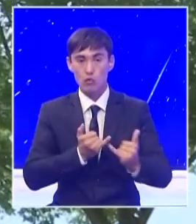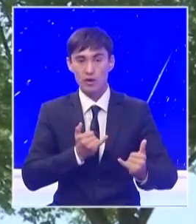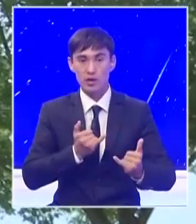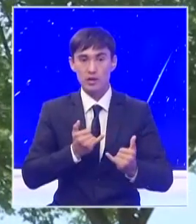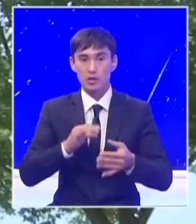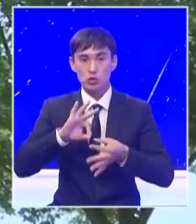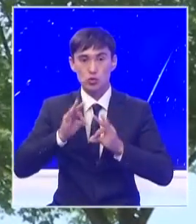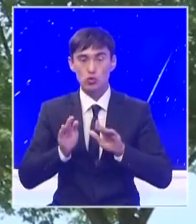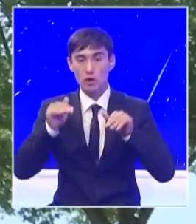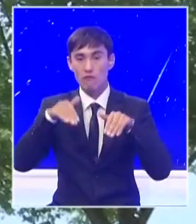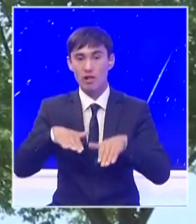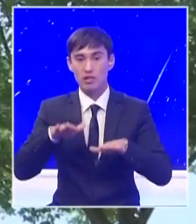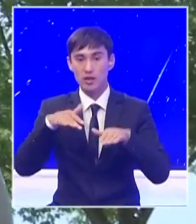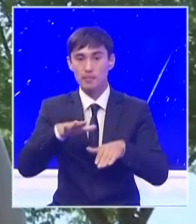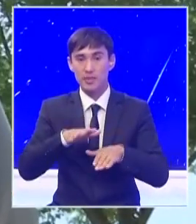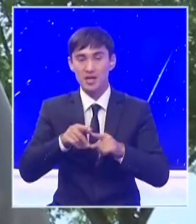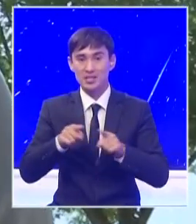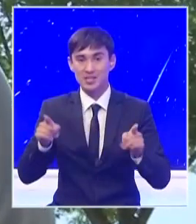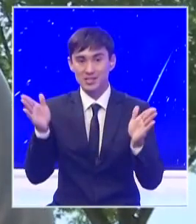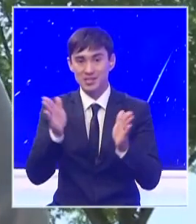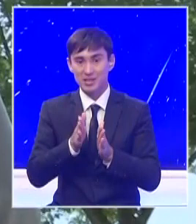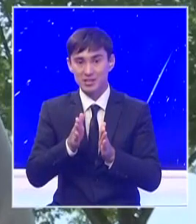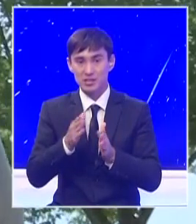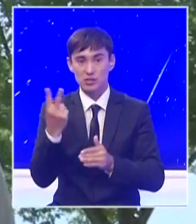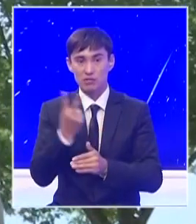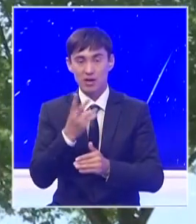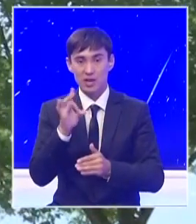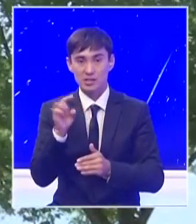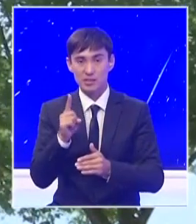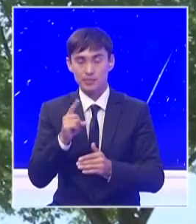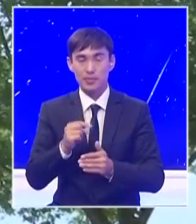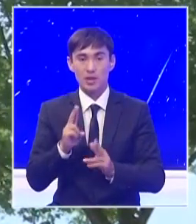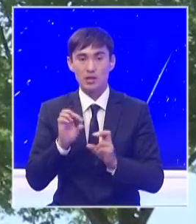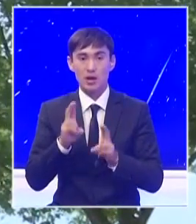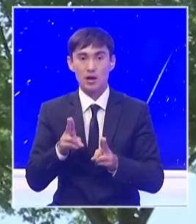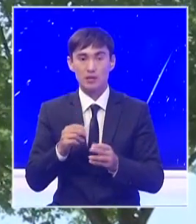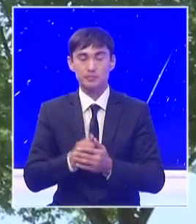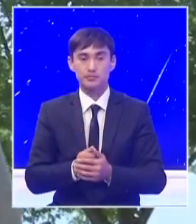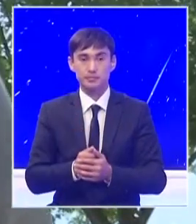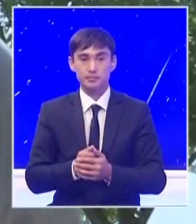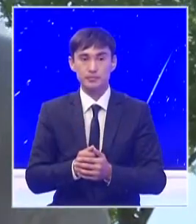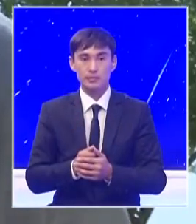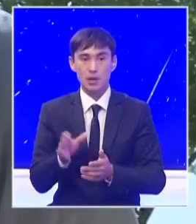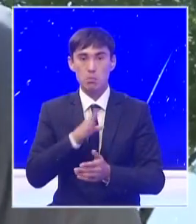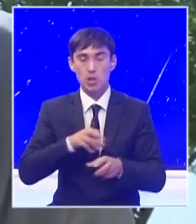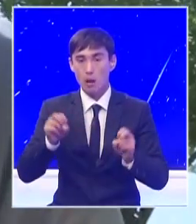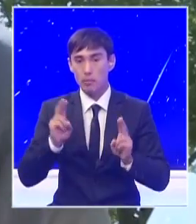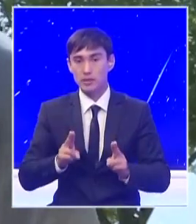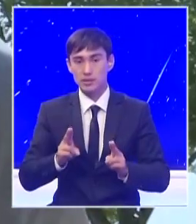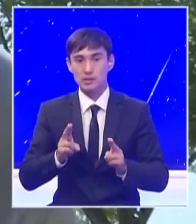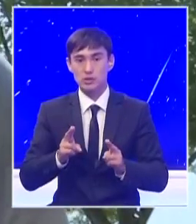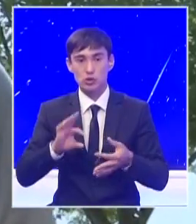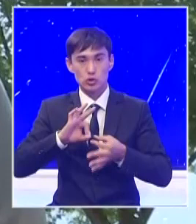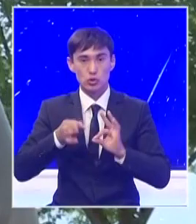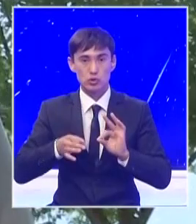на сложной волне. Дистанция сократилась вдвое, так как была опасность. Ну,